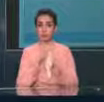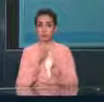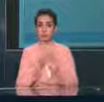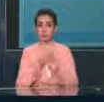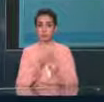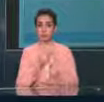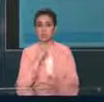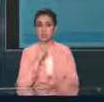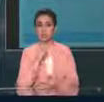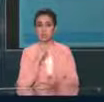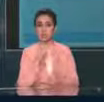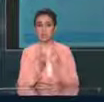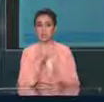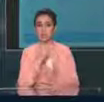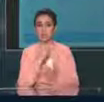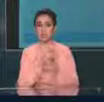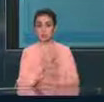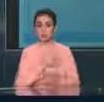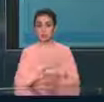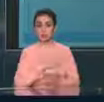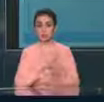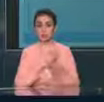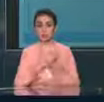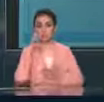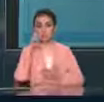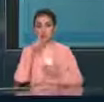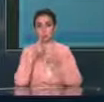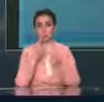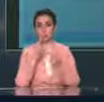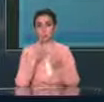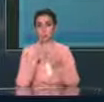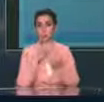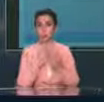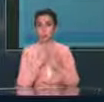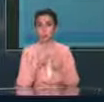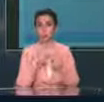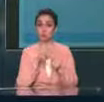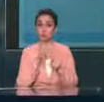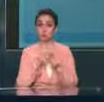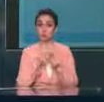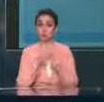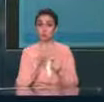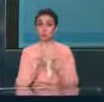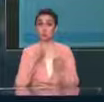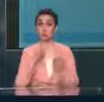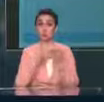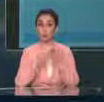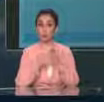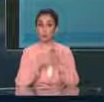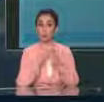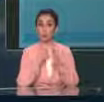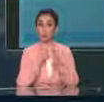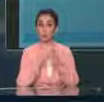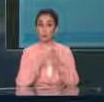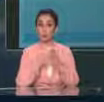язык является духовной сокровищницы замком а слова к этому замку ключом а дмитрий